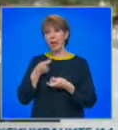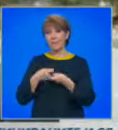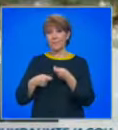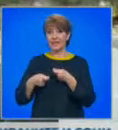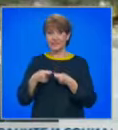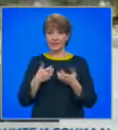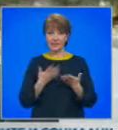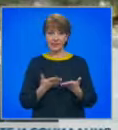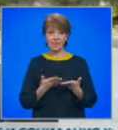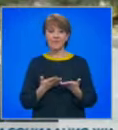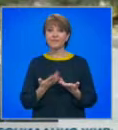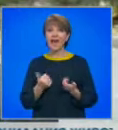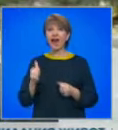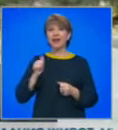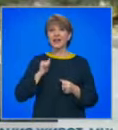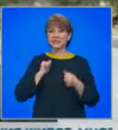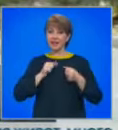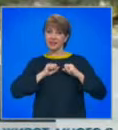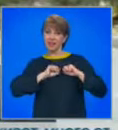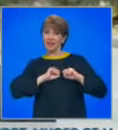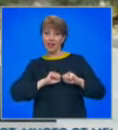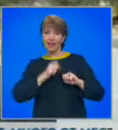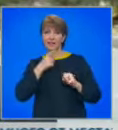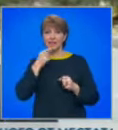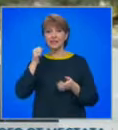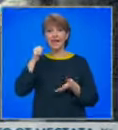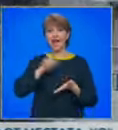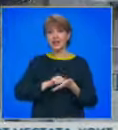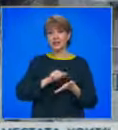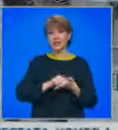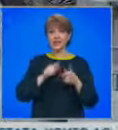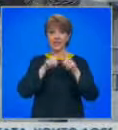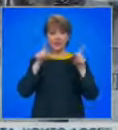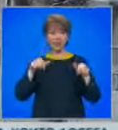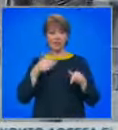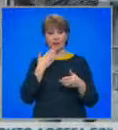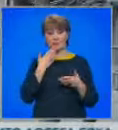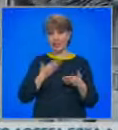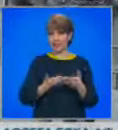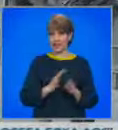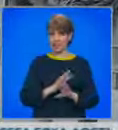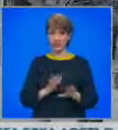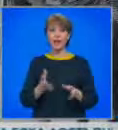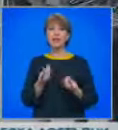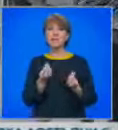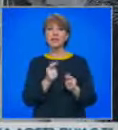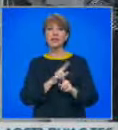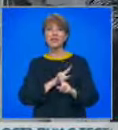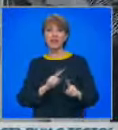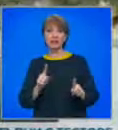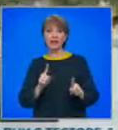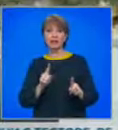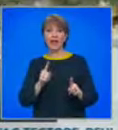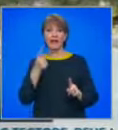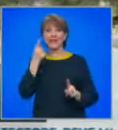Най-после антителата за издаване на сертификат да бъдат признати. На второ място са безплатните антигенни тестове, защото